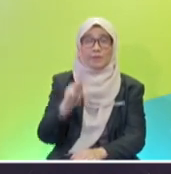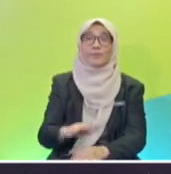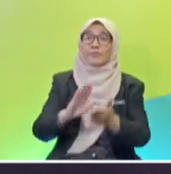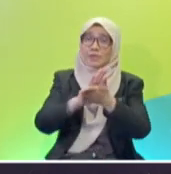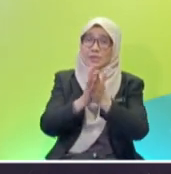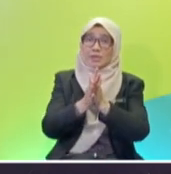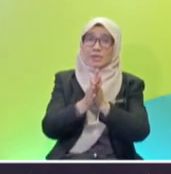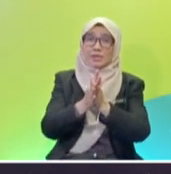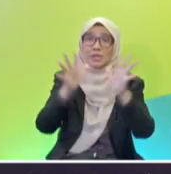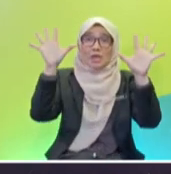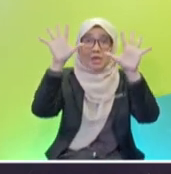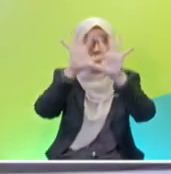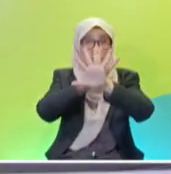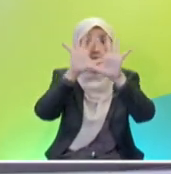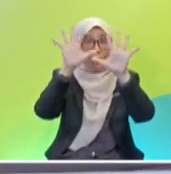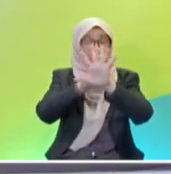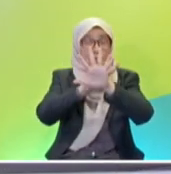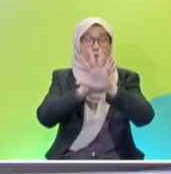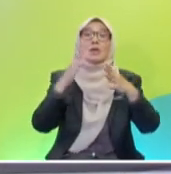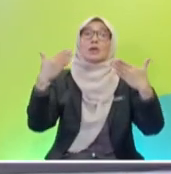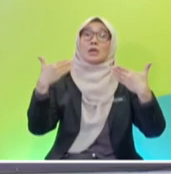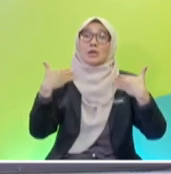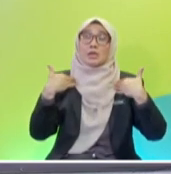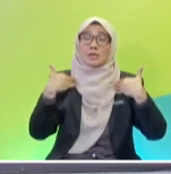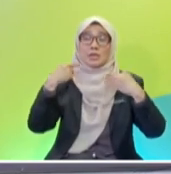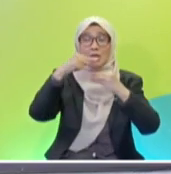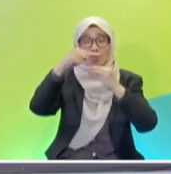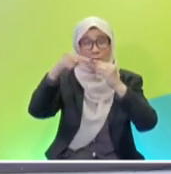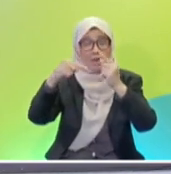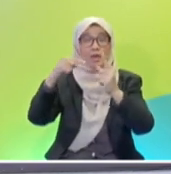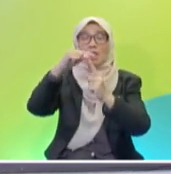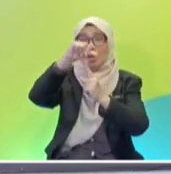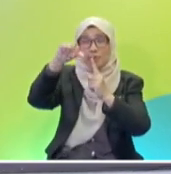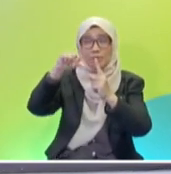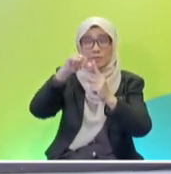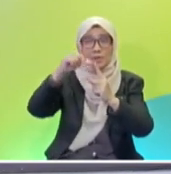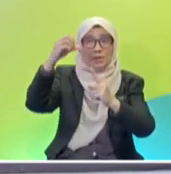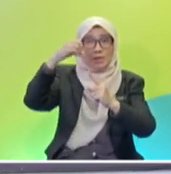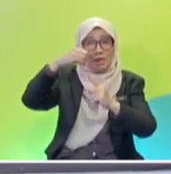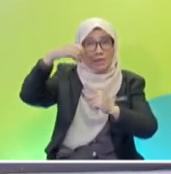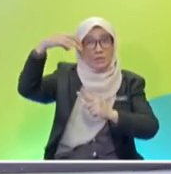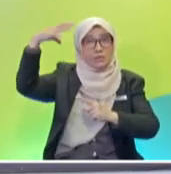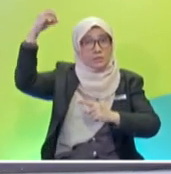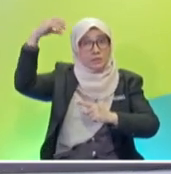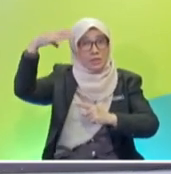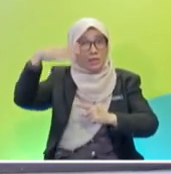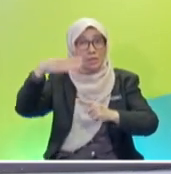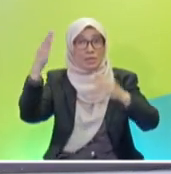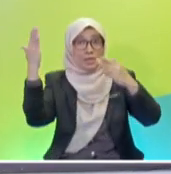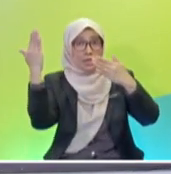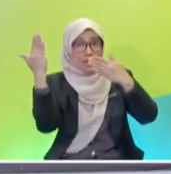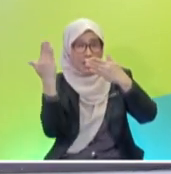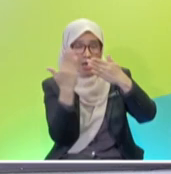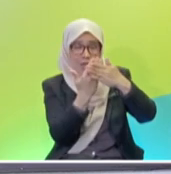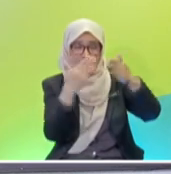Jadi, bayang-bayang terhasil apabila cahaya dihalang oleh objek legap. Dan